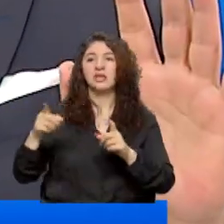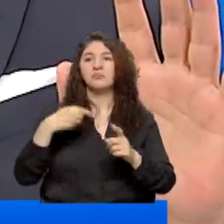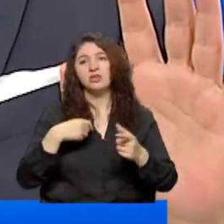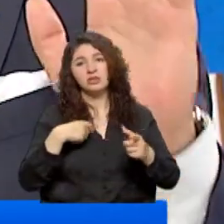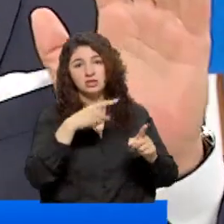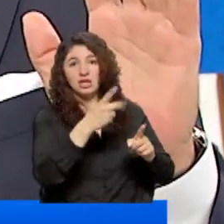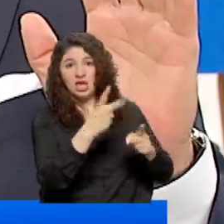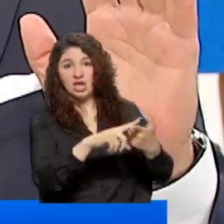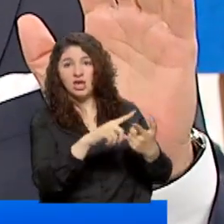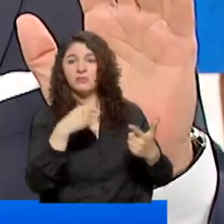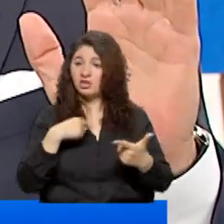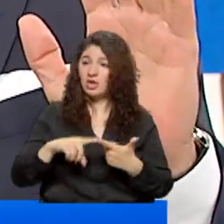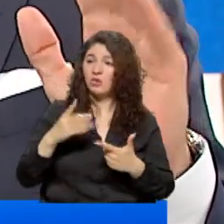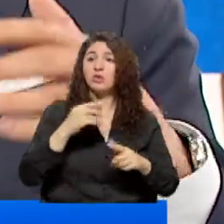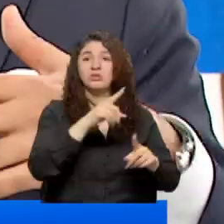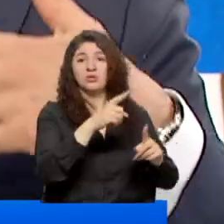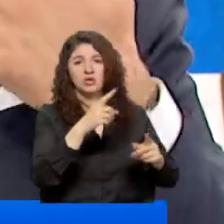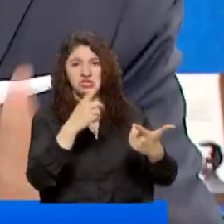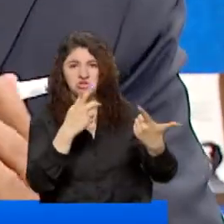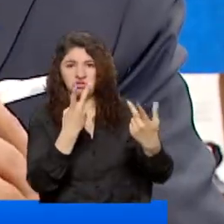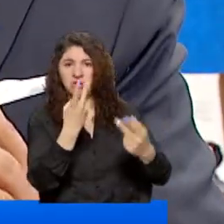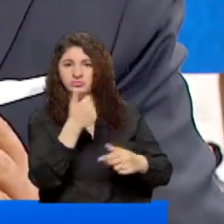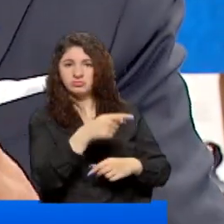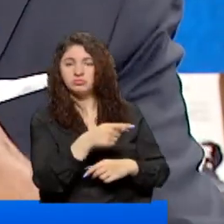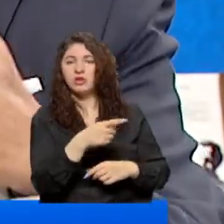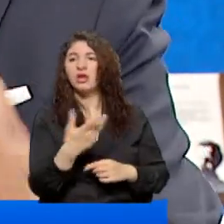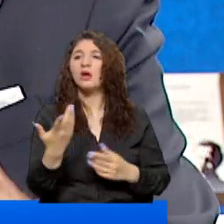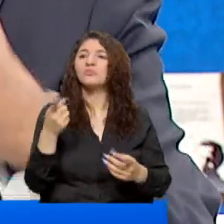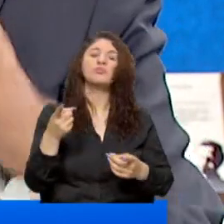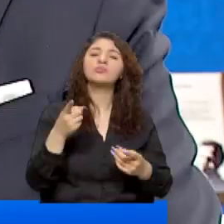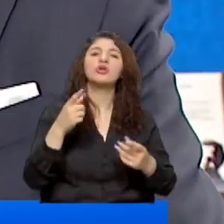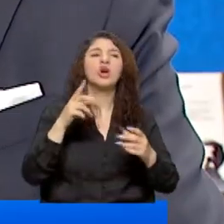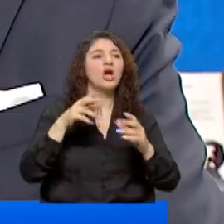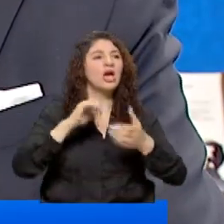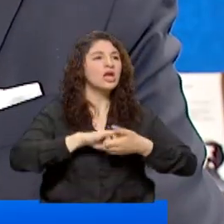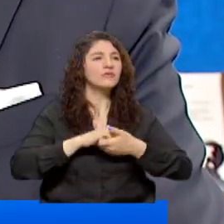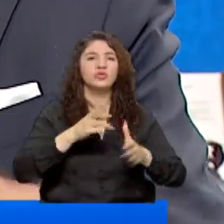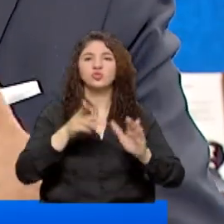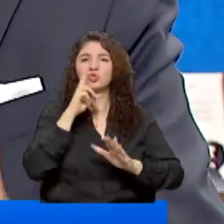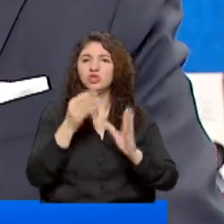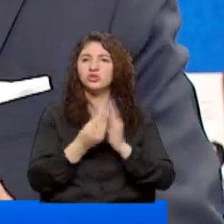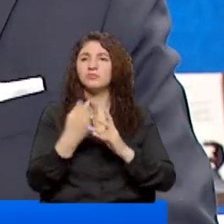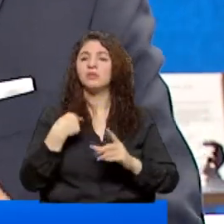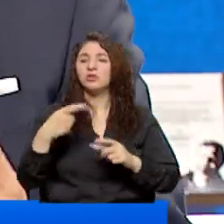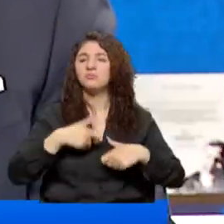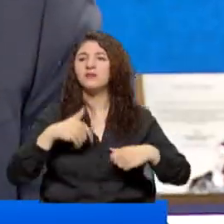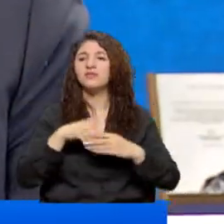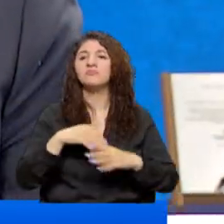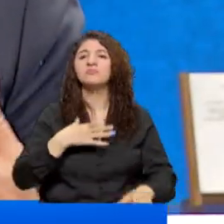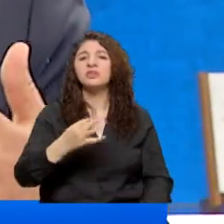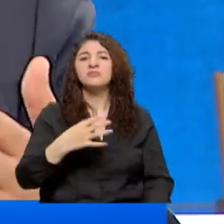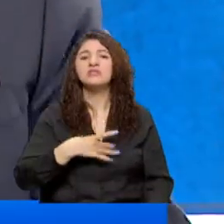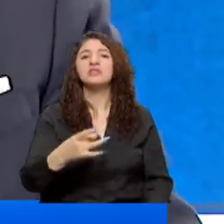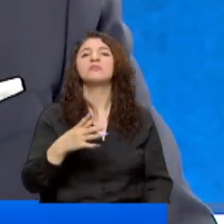iki ben de iki olurum hiç önemli taşıyabilir misiniz İki hiç önemli değil yani Bu ittifak sonuç alsın beni burada milletvekili